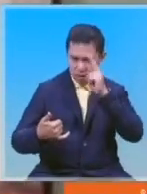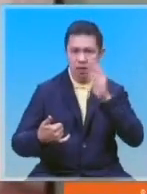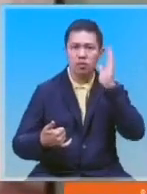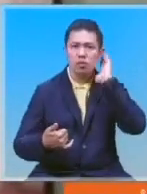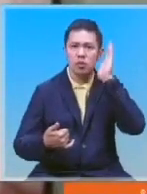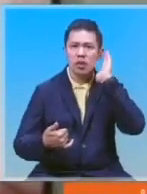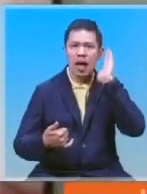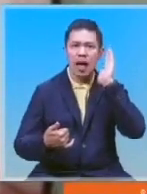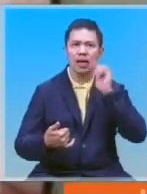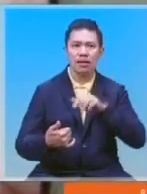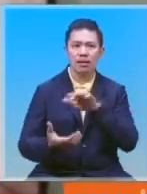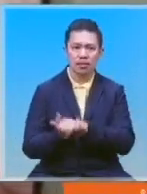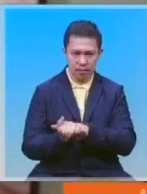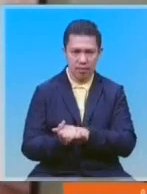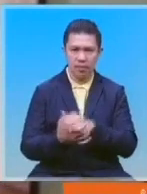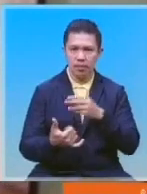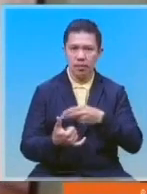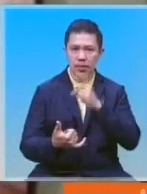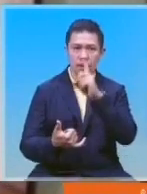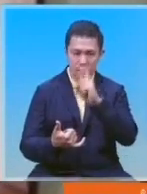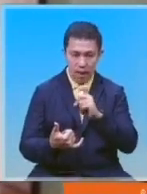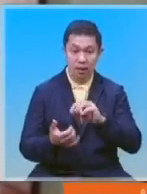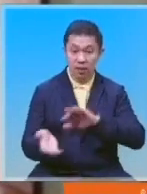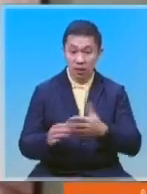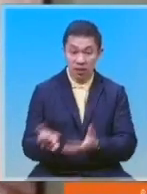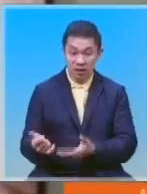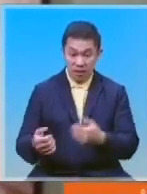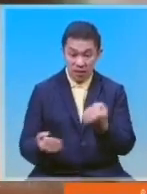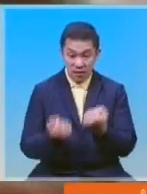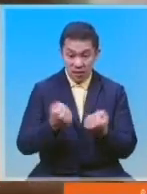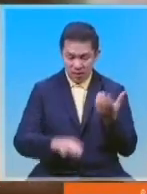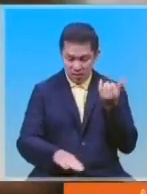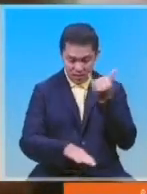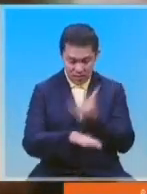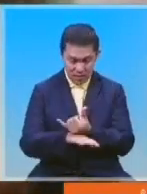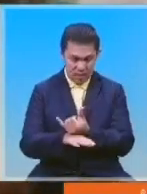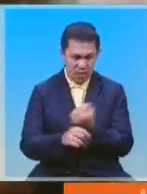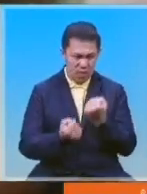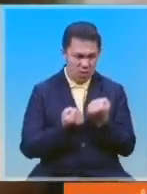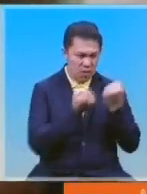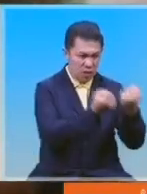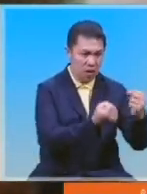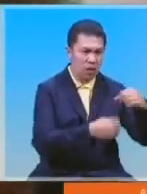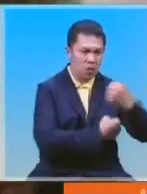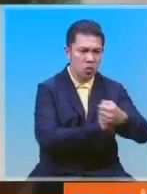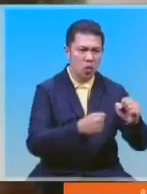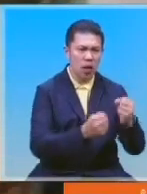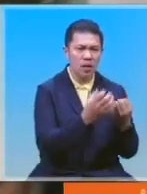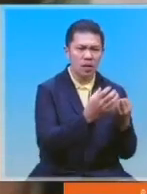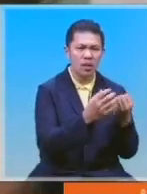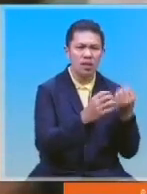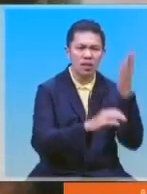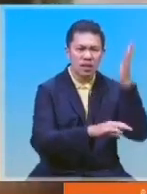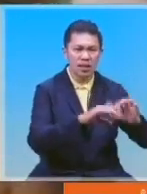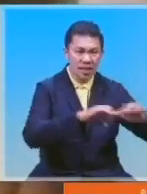สามีของตนเองจนเสียชีวิตก่อนที่จะนำศพใส่ท้ายรถย้อนหลังในสวนทุเรียนใช้ Bagตัวนะครับ